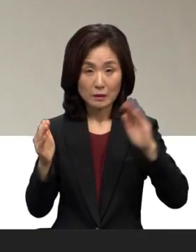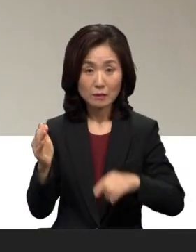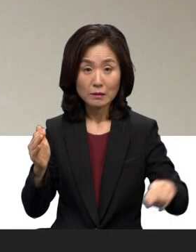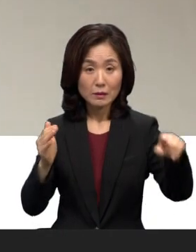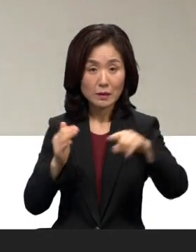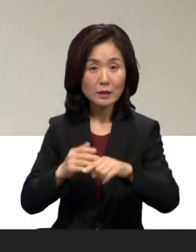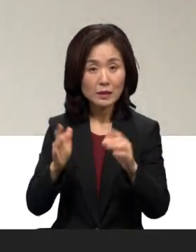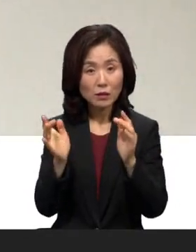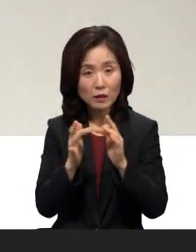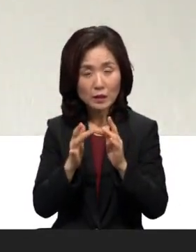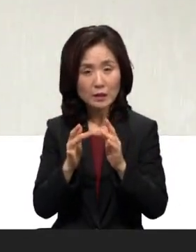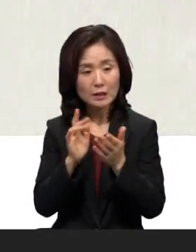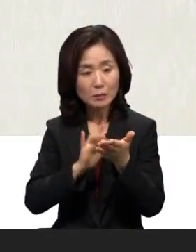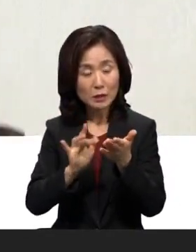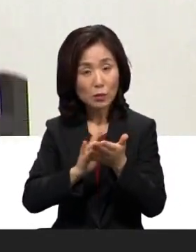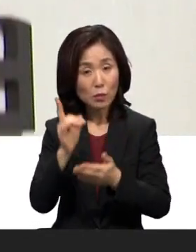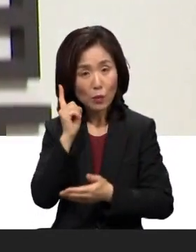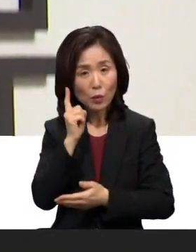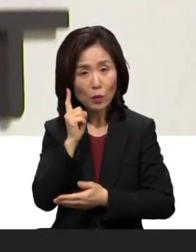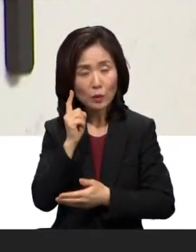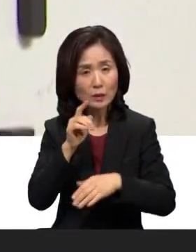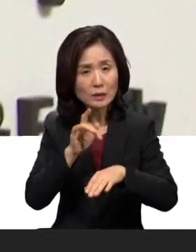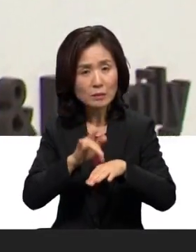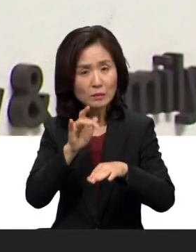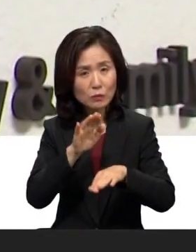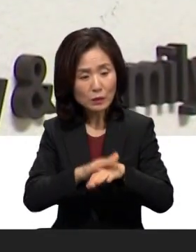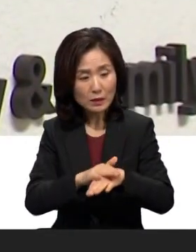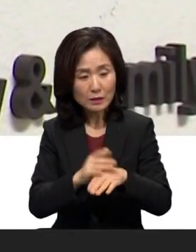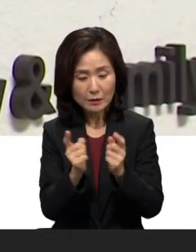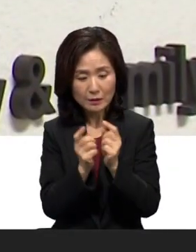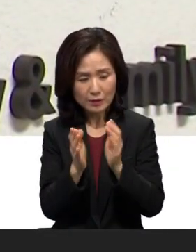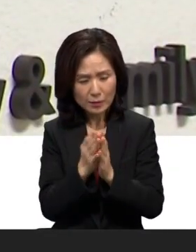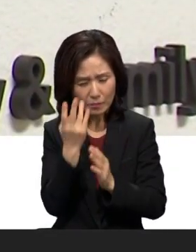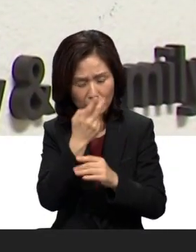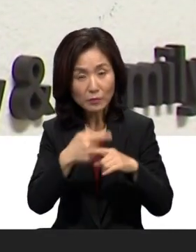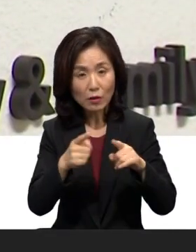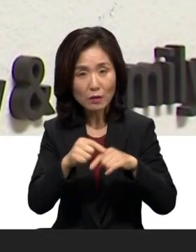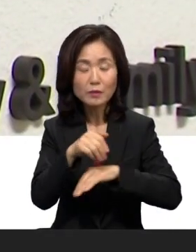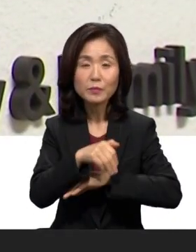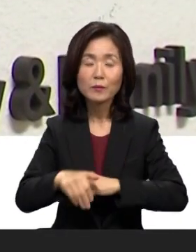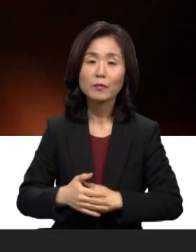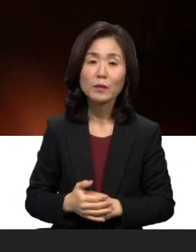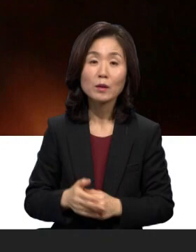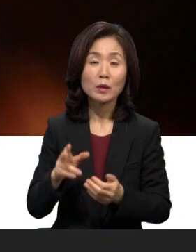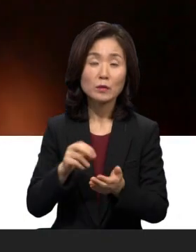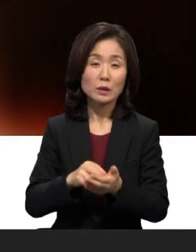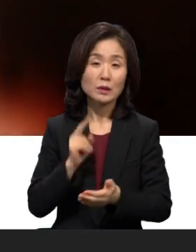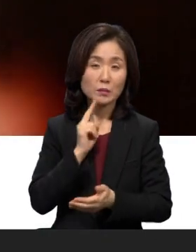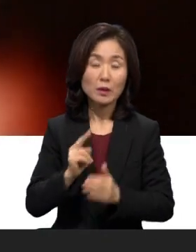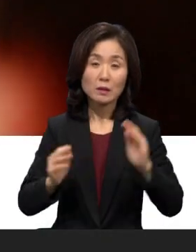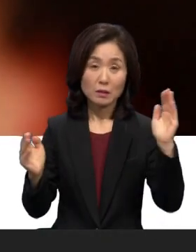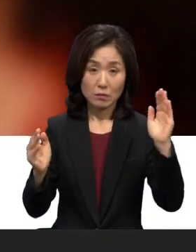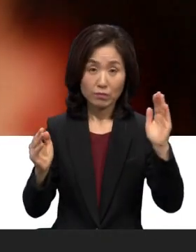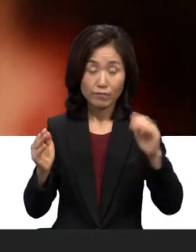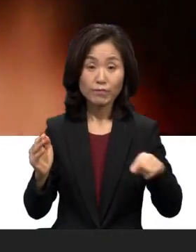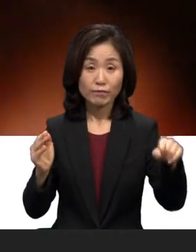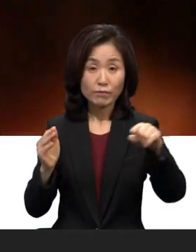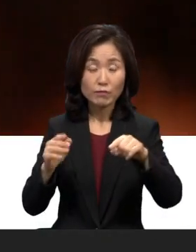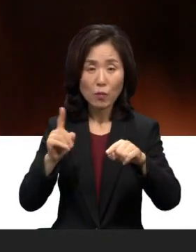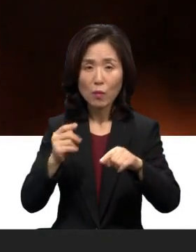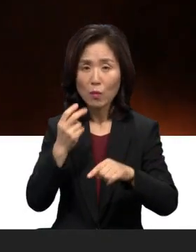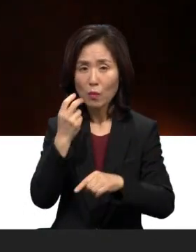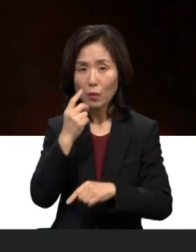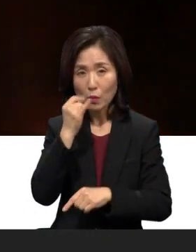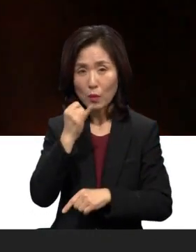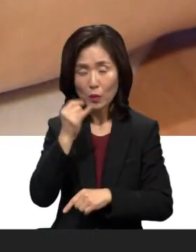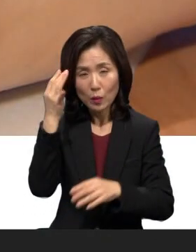인터넷과 스마트폰 이용 습관을 직접 진단 하기로 했습니다 문제가 심각한 학생에겐 보자 동의를